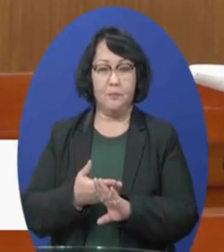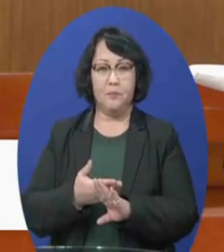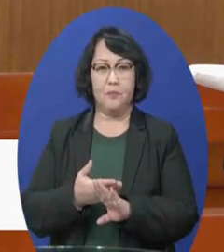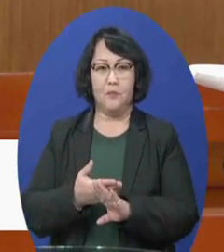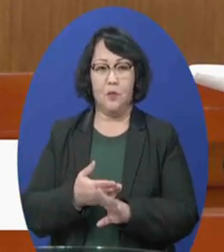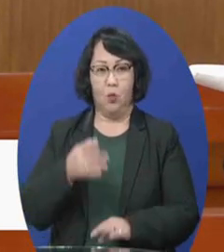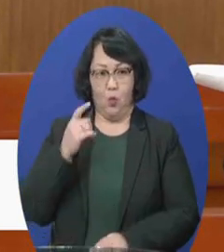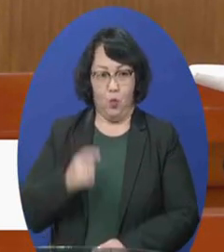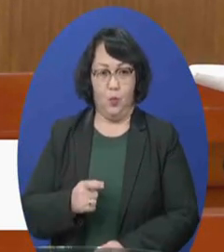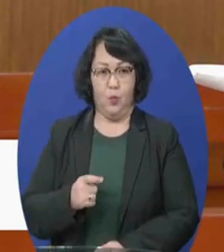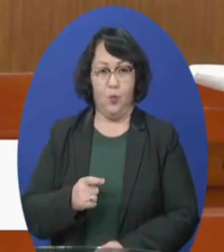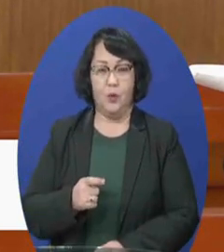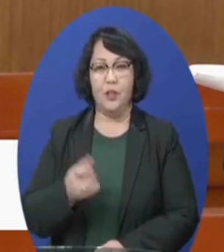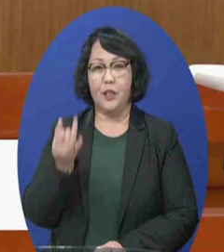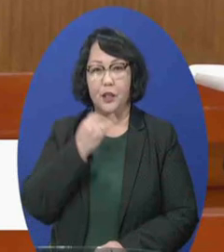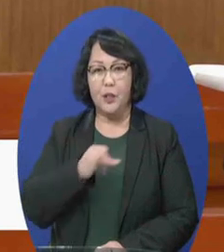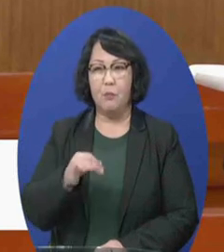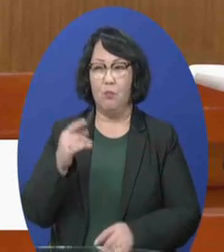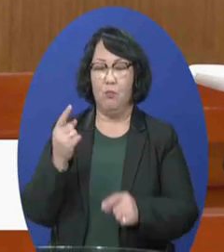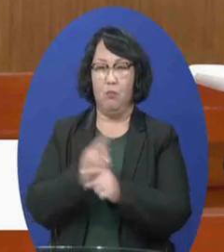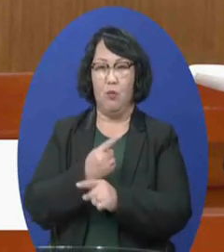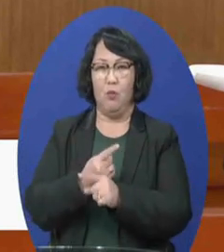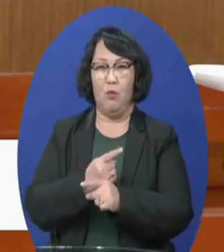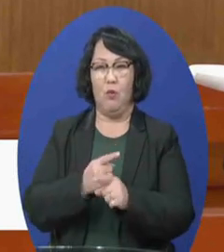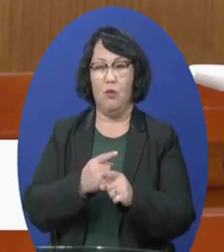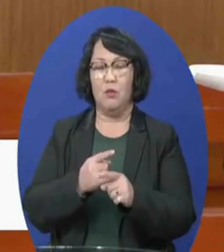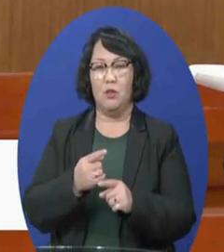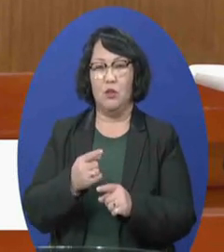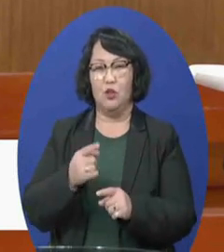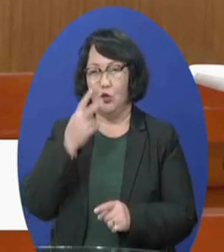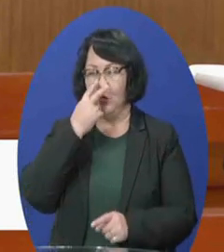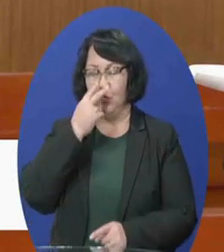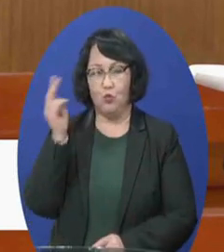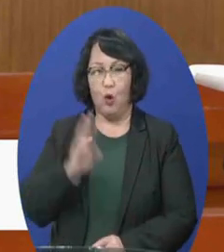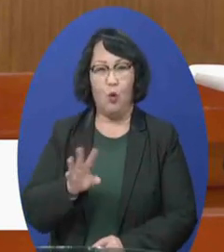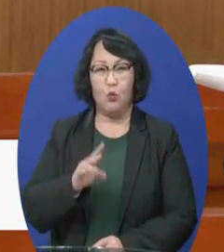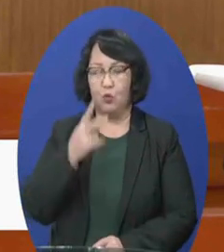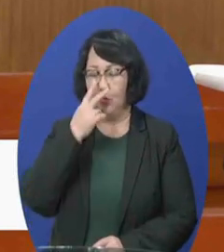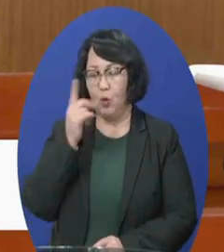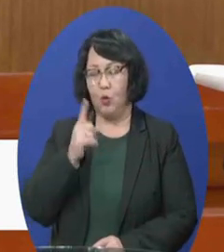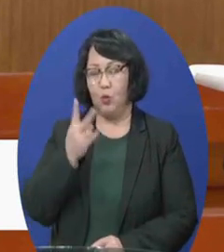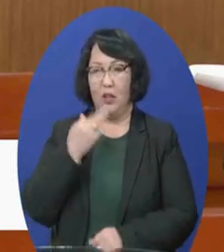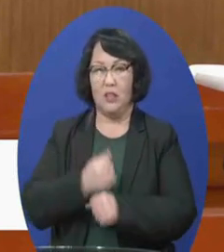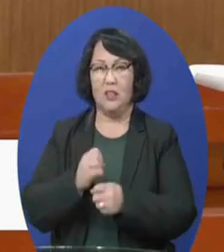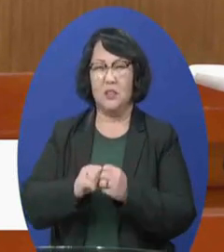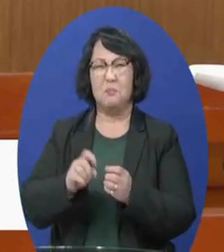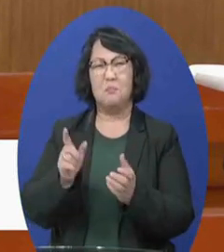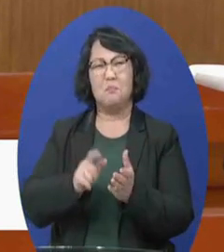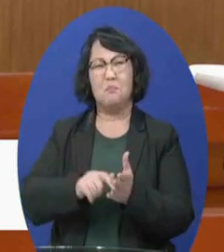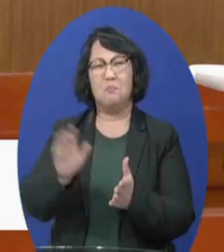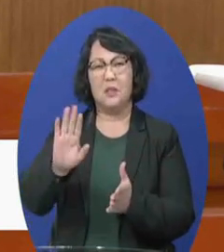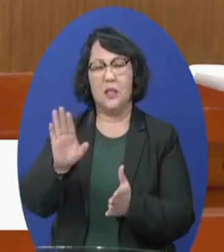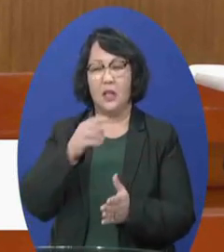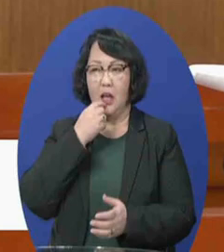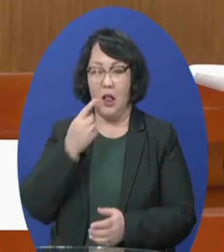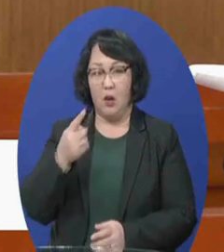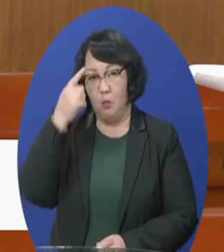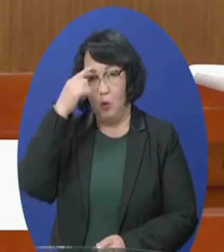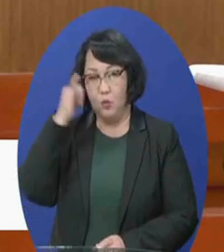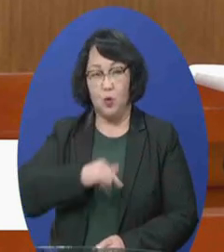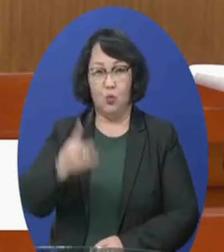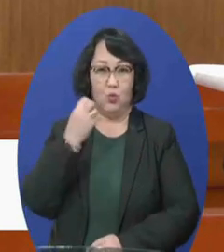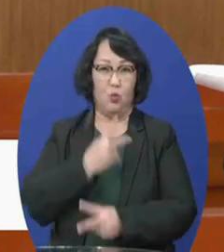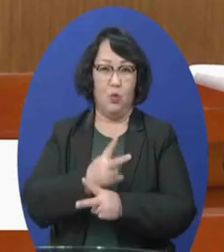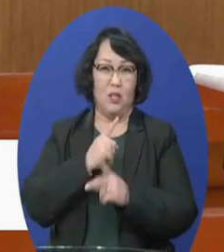хүн ийм зохисгүй үйлдэлтэй гаргаасаа гэж бас хэлхийг хүсэж байна. Тэгэл Монгол улсын үндсэн хуулийн дагуу нөгөө эрх